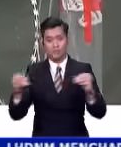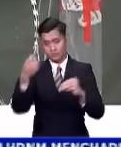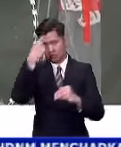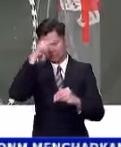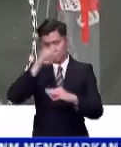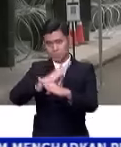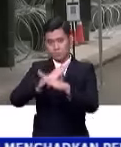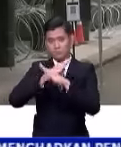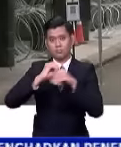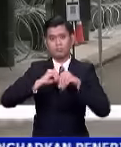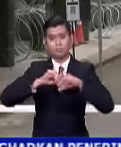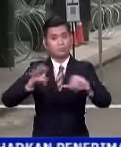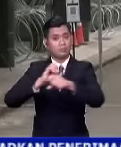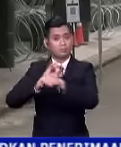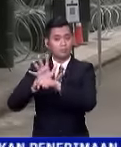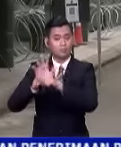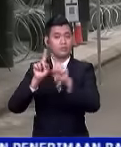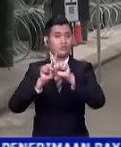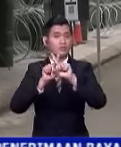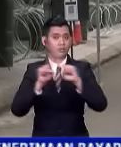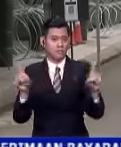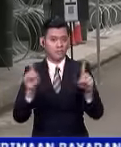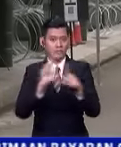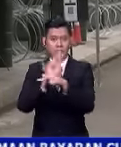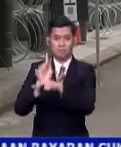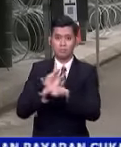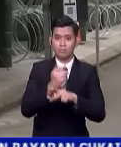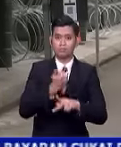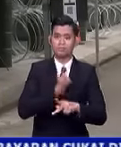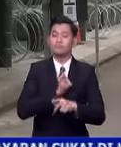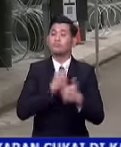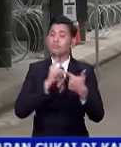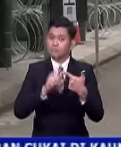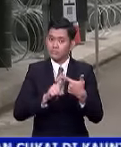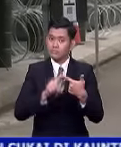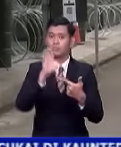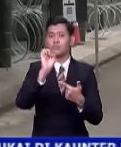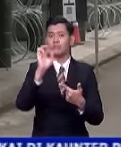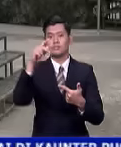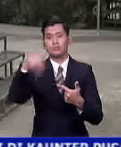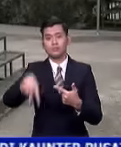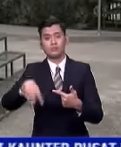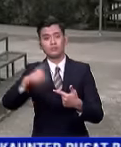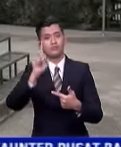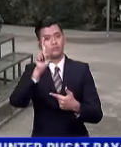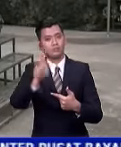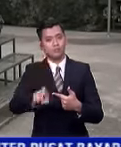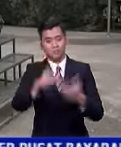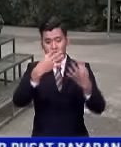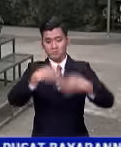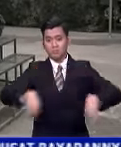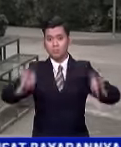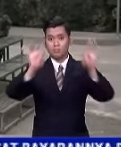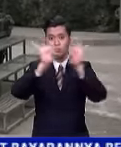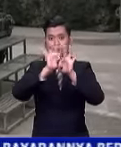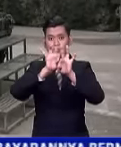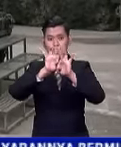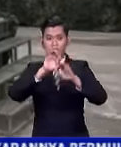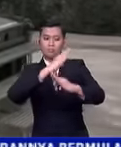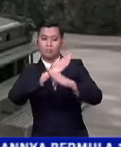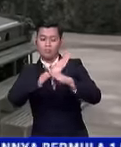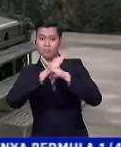jangkitan COVID-19. Namun, kawalan kendiri serta pematuhan SOP menjadi keutamaan dalam mengelakkan penularan